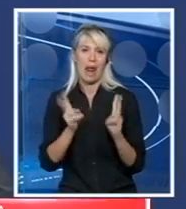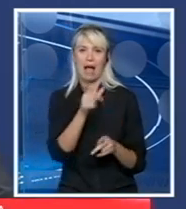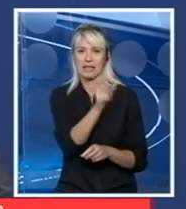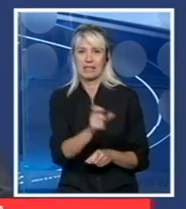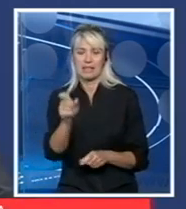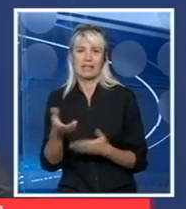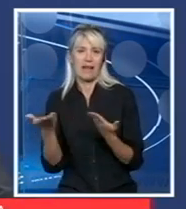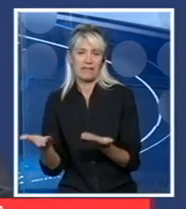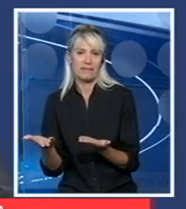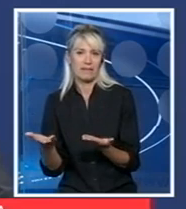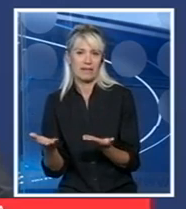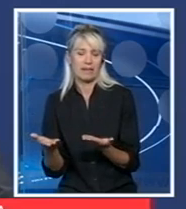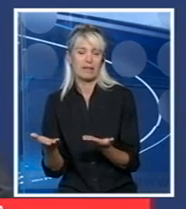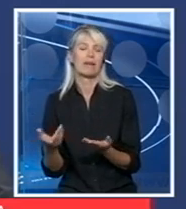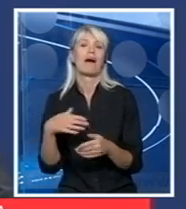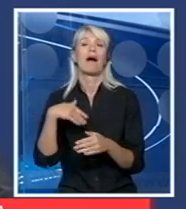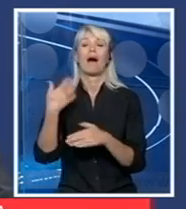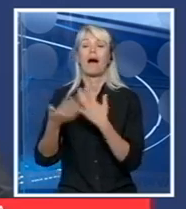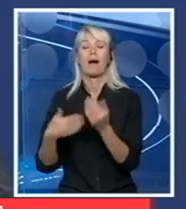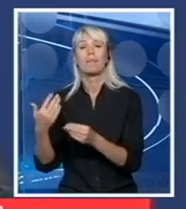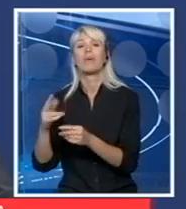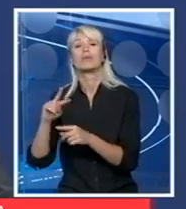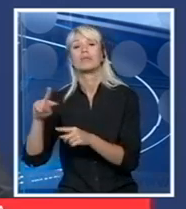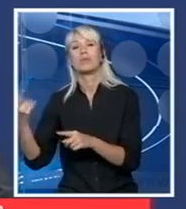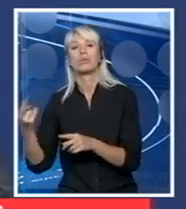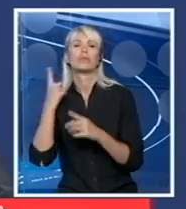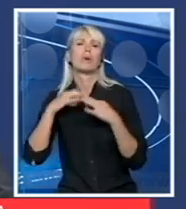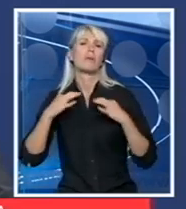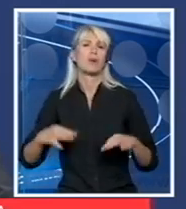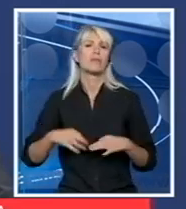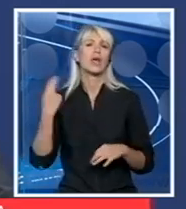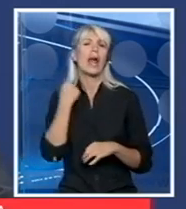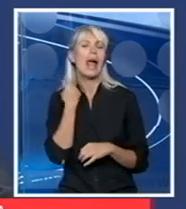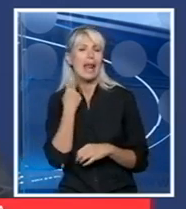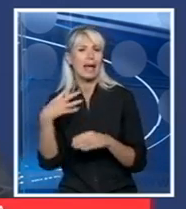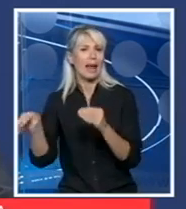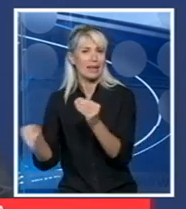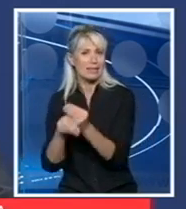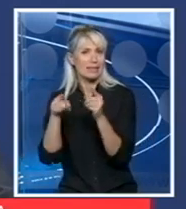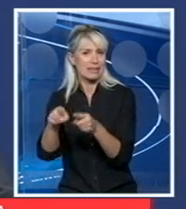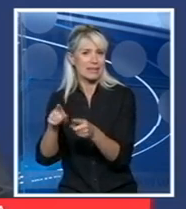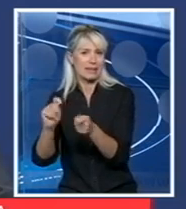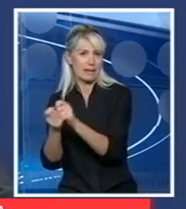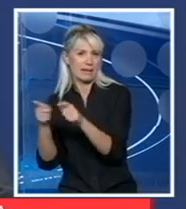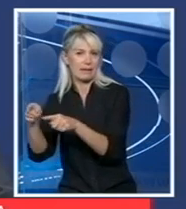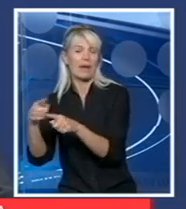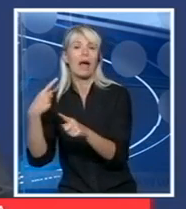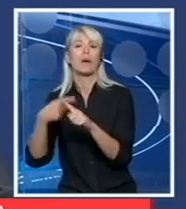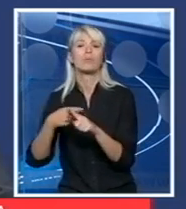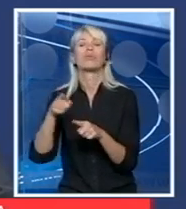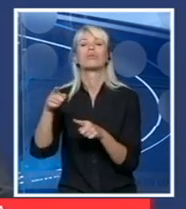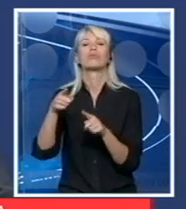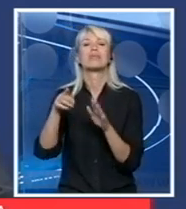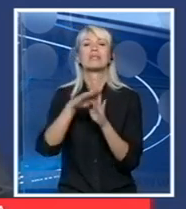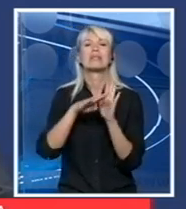profesori oni predmeta koji ovako ulaze kod učitelja, profesori engleskog jezika, spustit ćemo nastavu veština, što je zakonom predviđeno i što